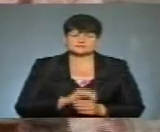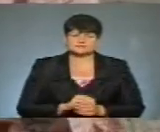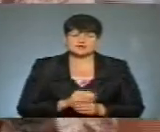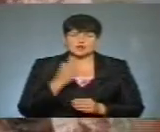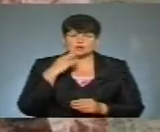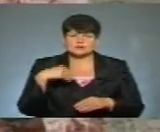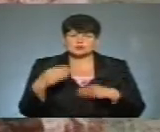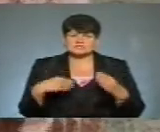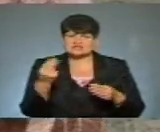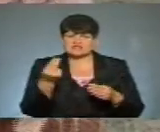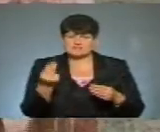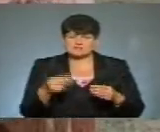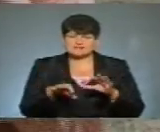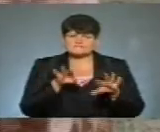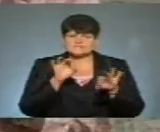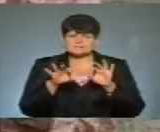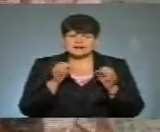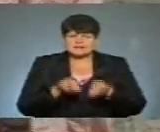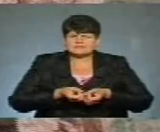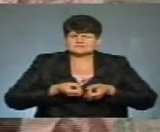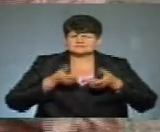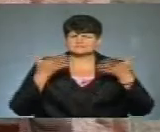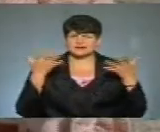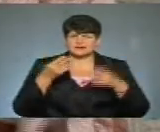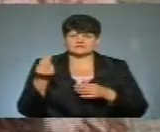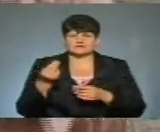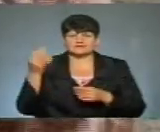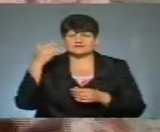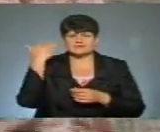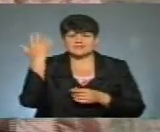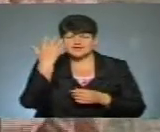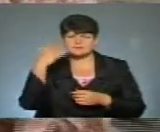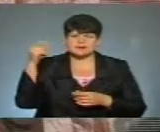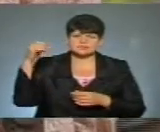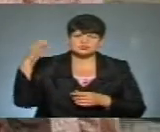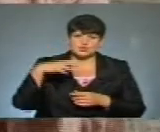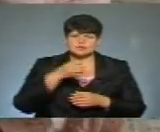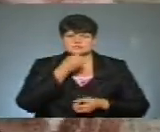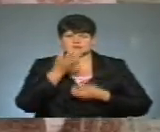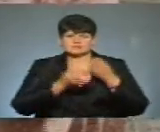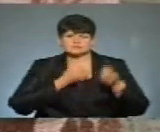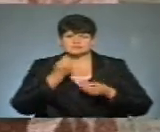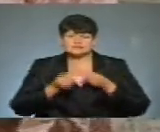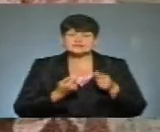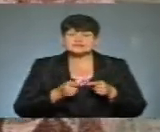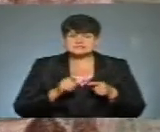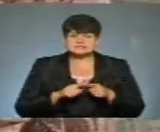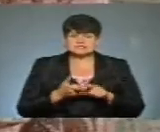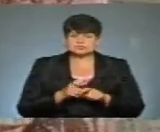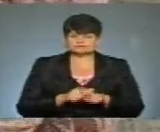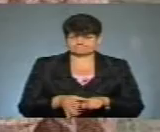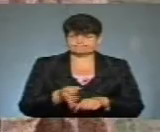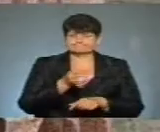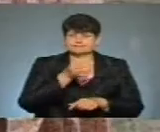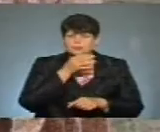їм роздати фарби, вони обирають такі найяскравіші кольори, кольори неба, кольори сонця, кольори квітів. Їм це дуже імпонує